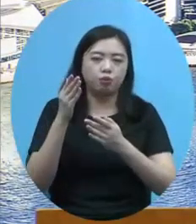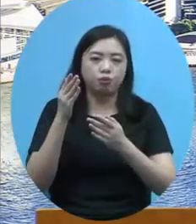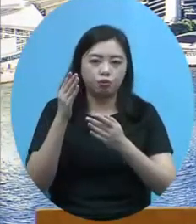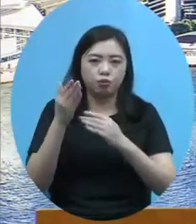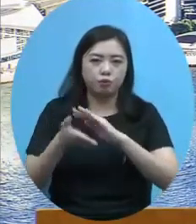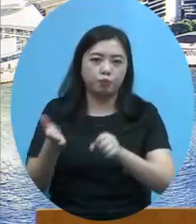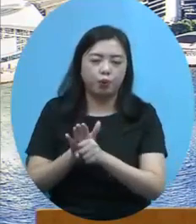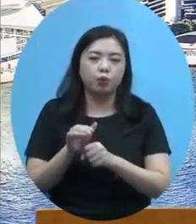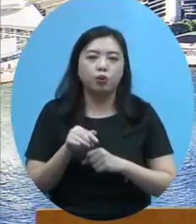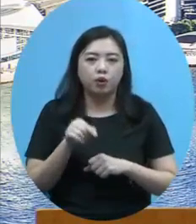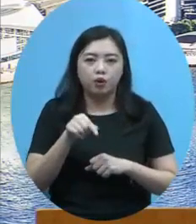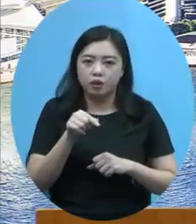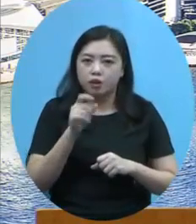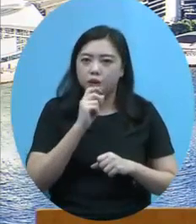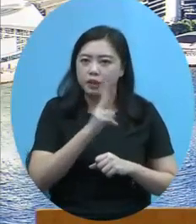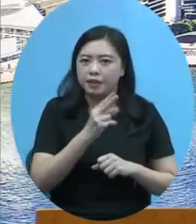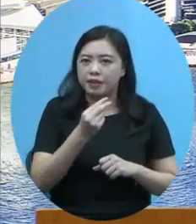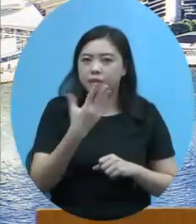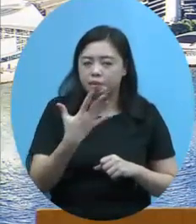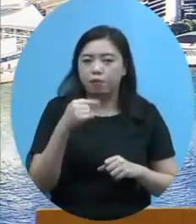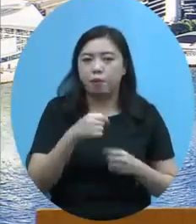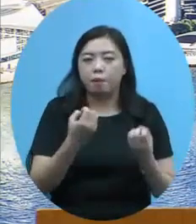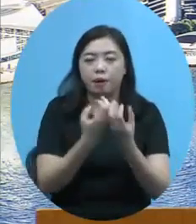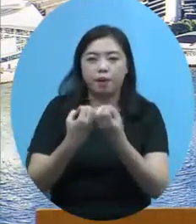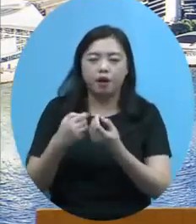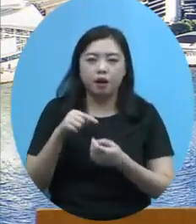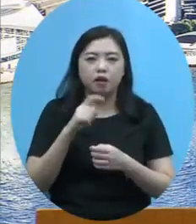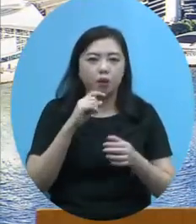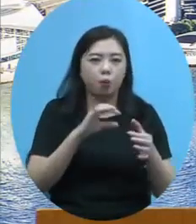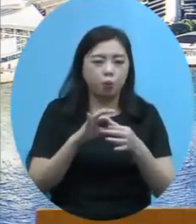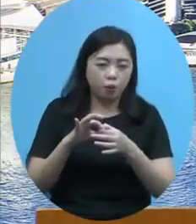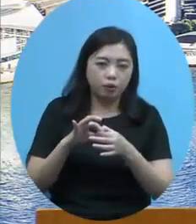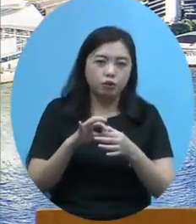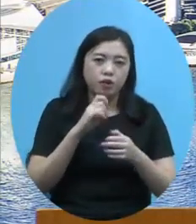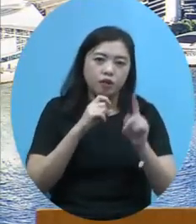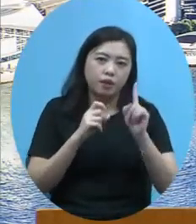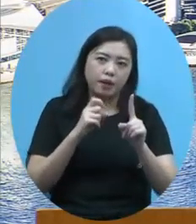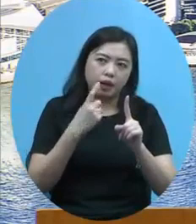翻嘅。咁呢275宗個案咧，牽涉咗有